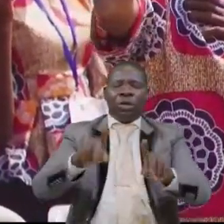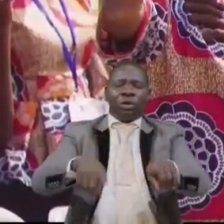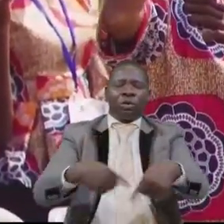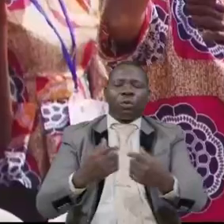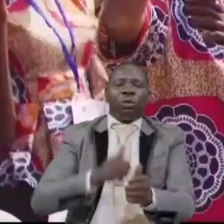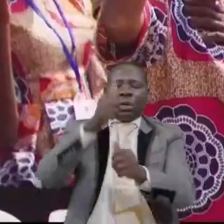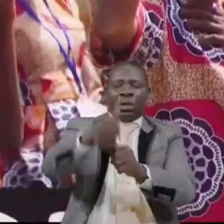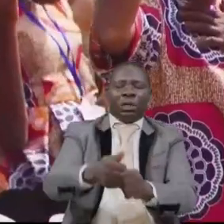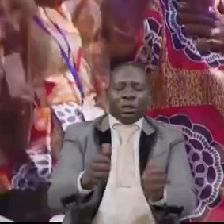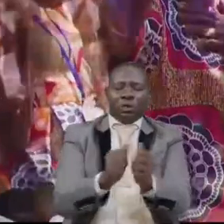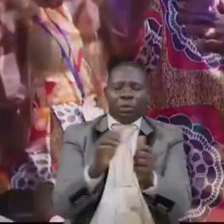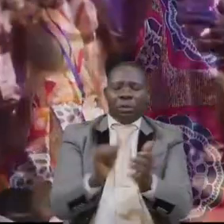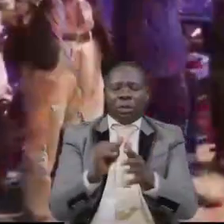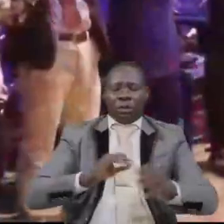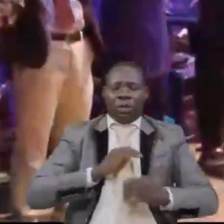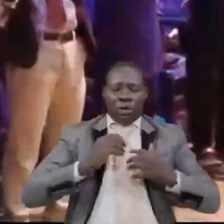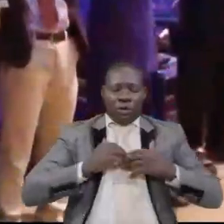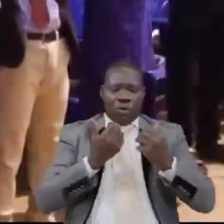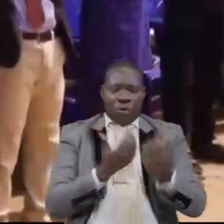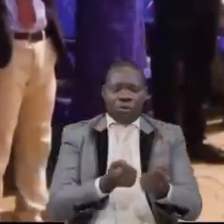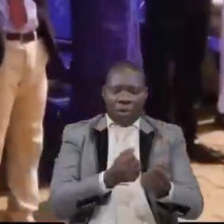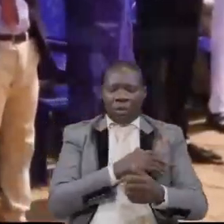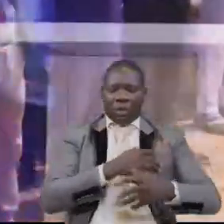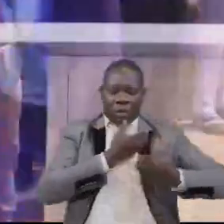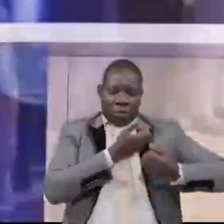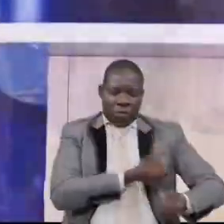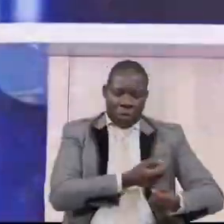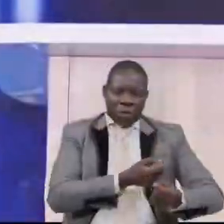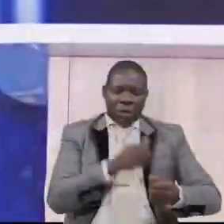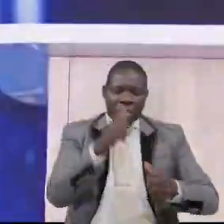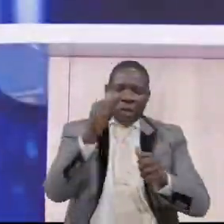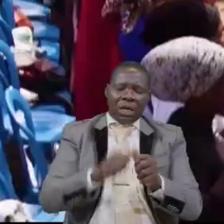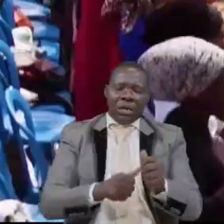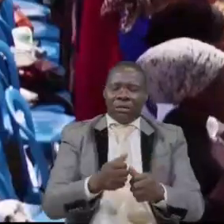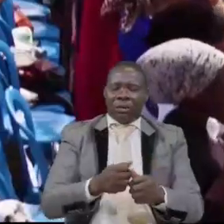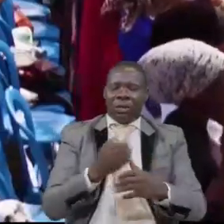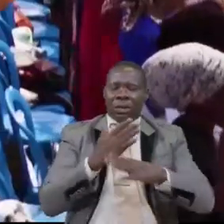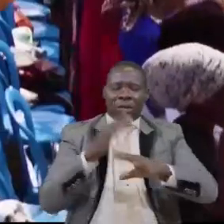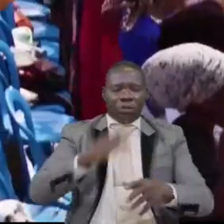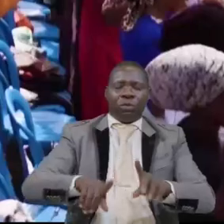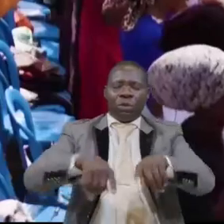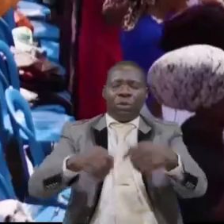avec confiance et courage. Tout lion va quitter votre chemin.